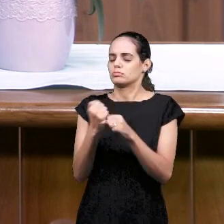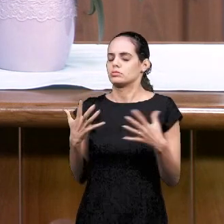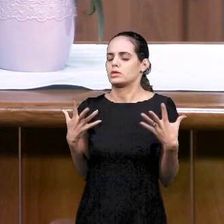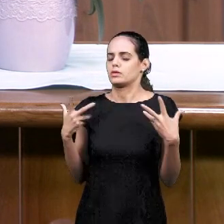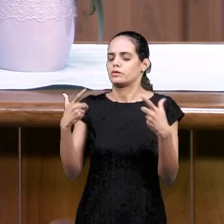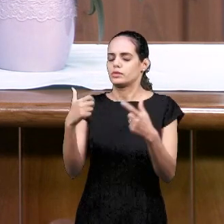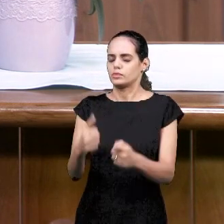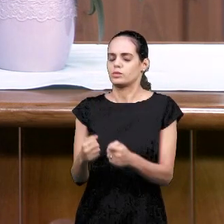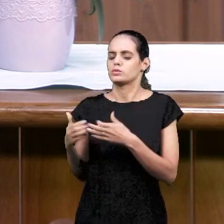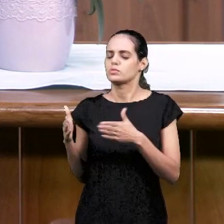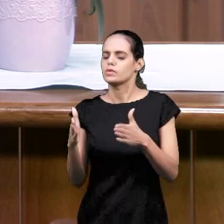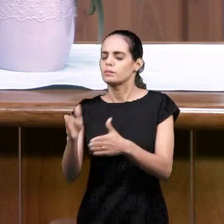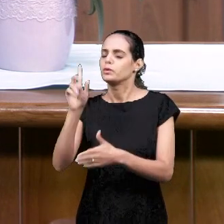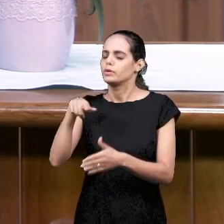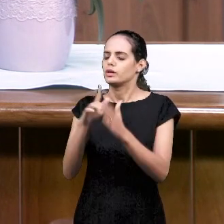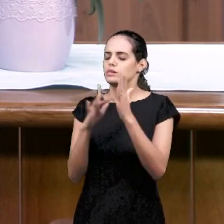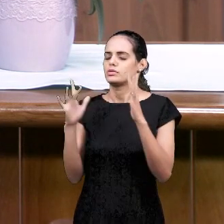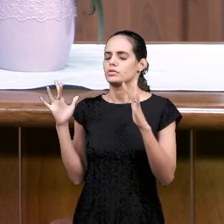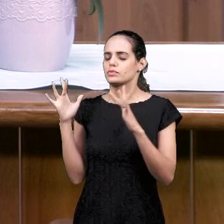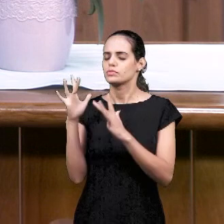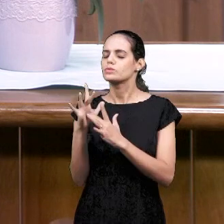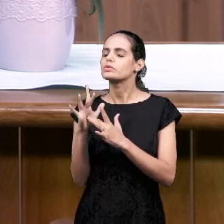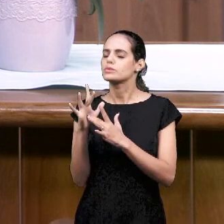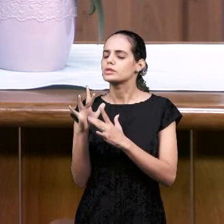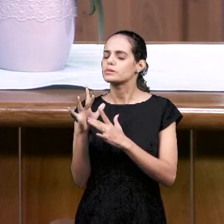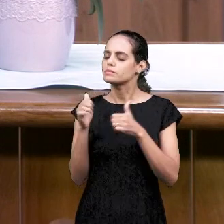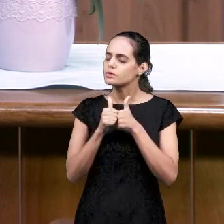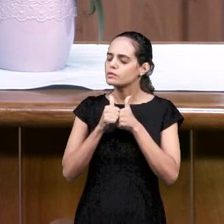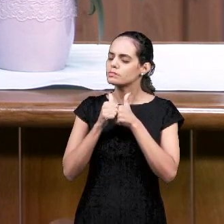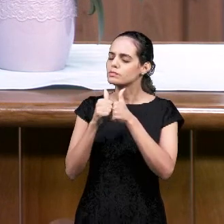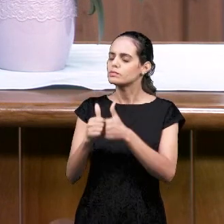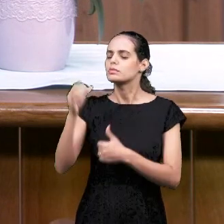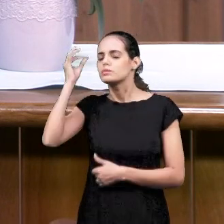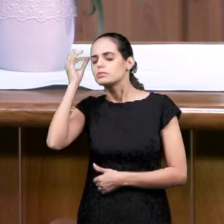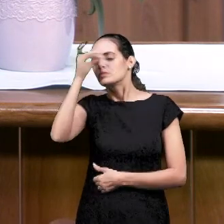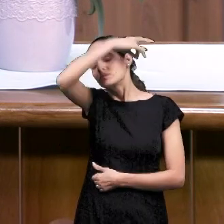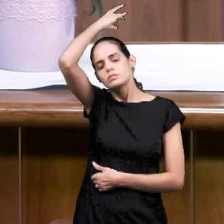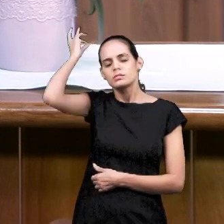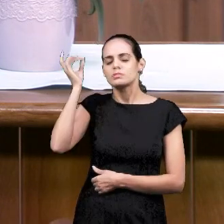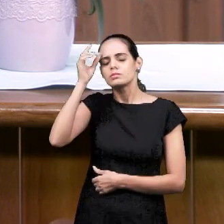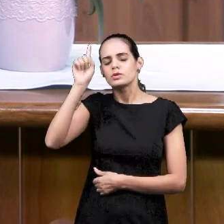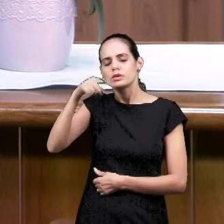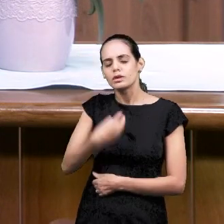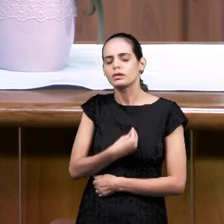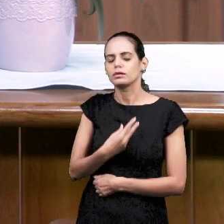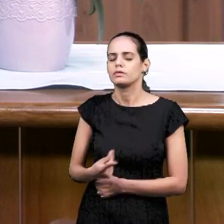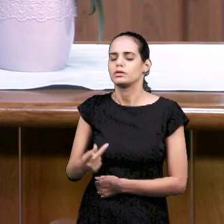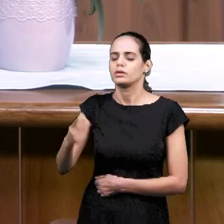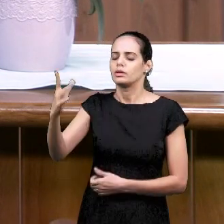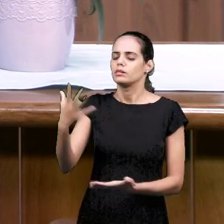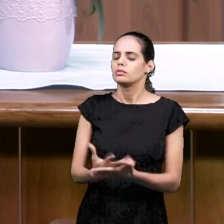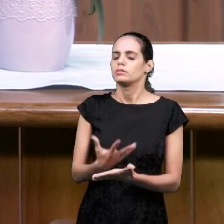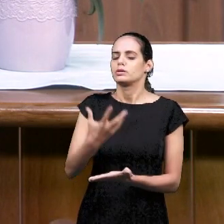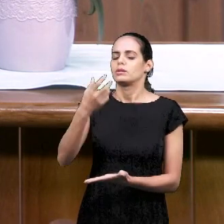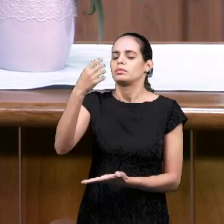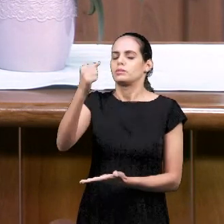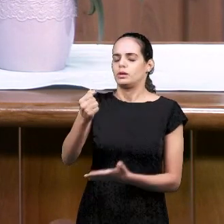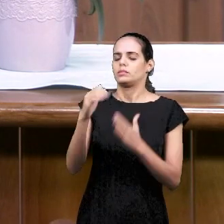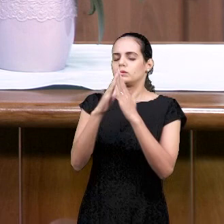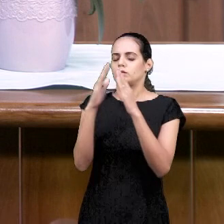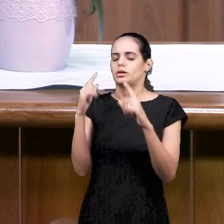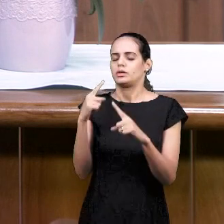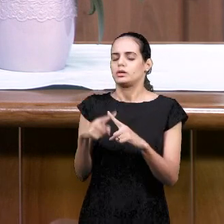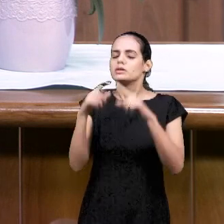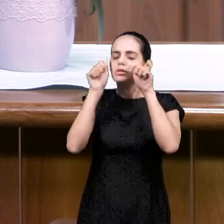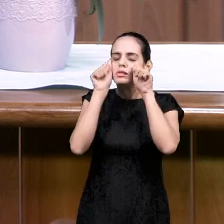dans le chemin qui est Jésus et dans la direction de la vie éternelle, dans l'élèvement de l'Église et de la bénédiction qui est